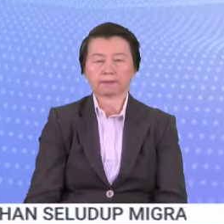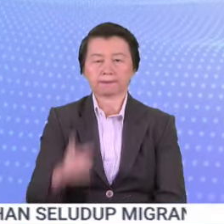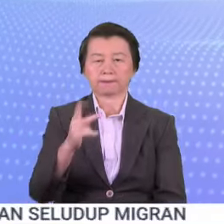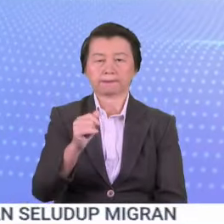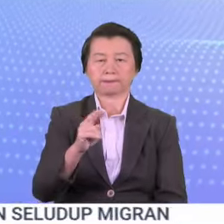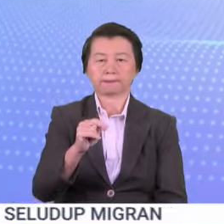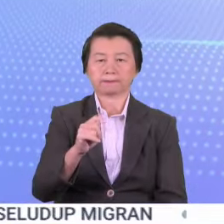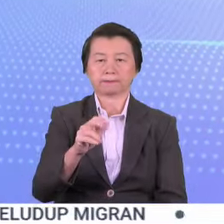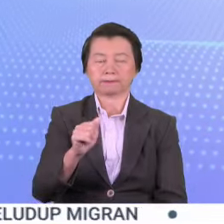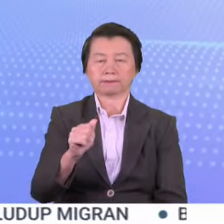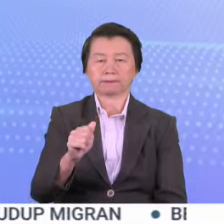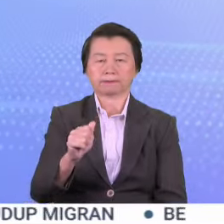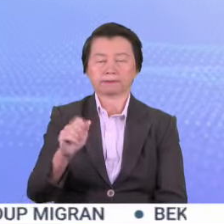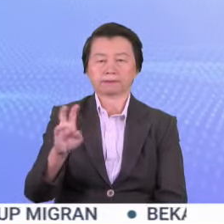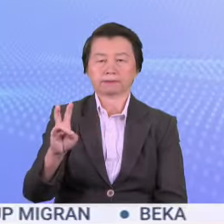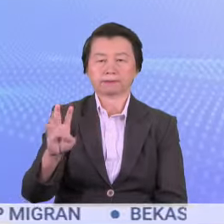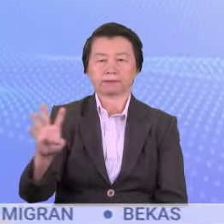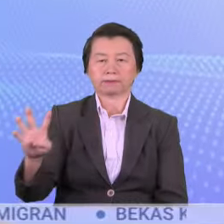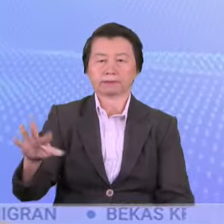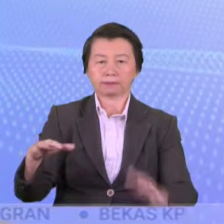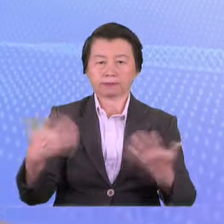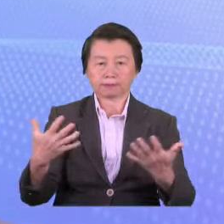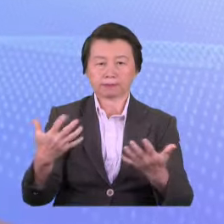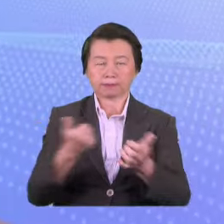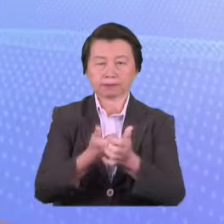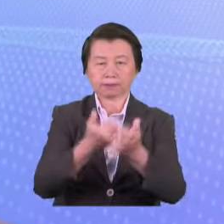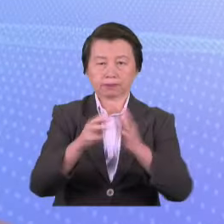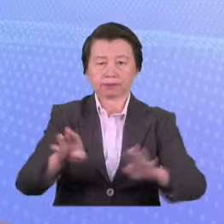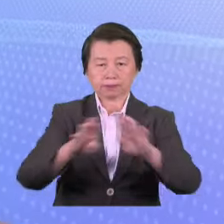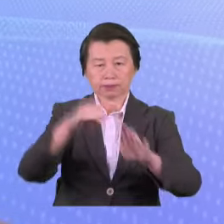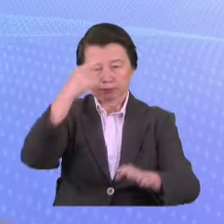Kanta 744 berakhir di sini. Ikuti berita perdana selepas ini